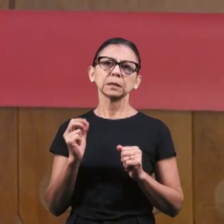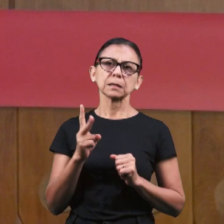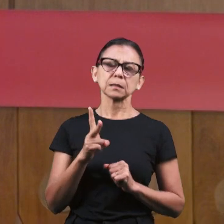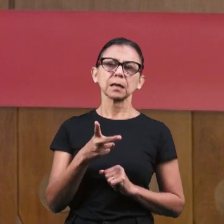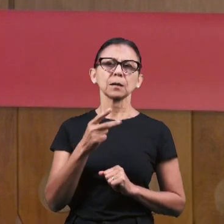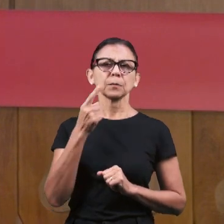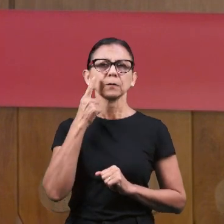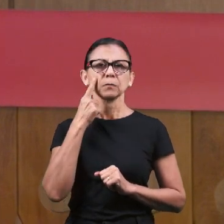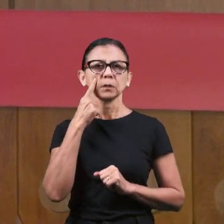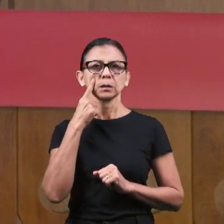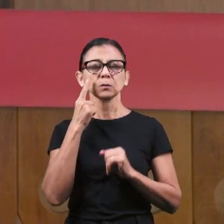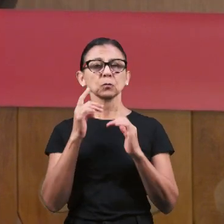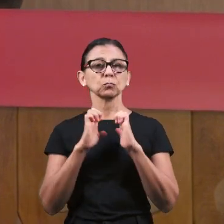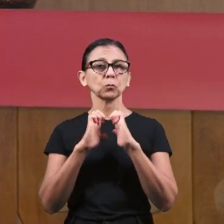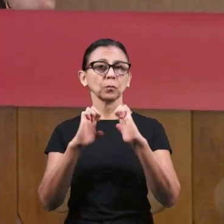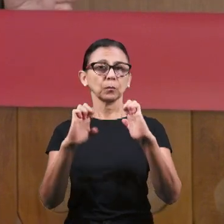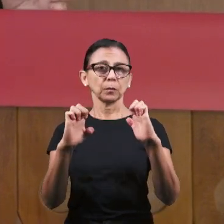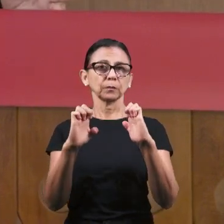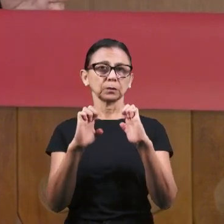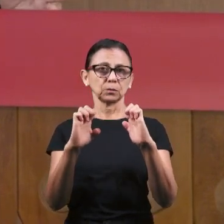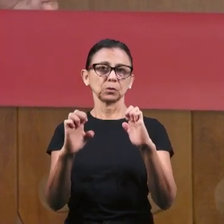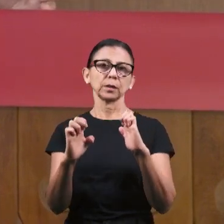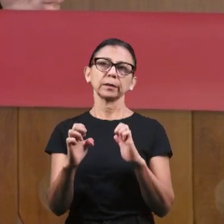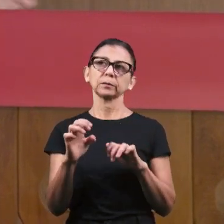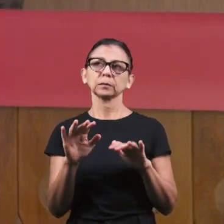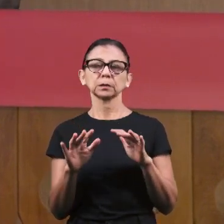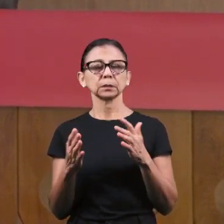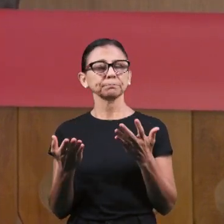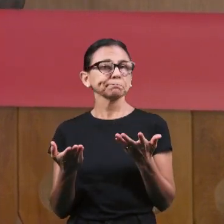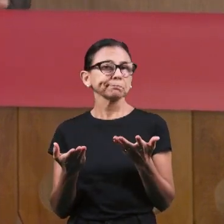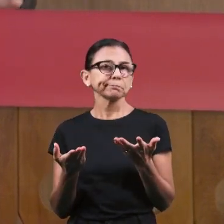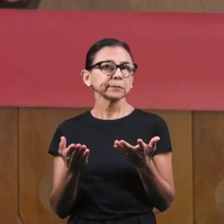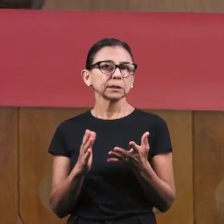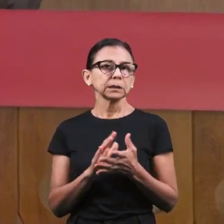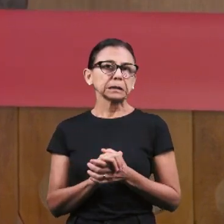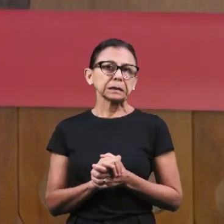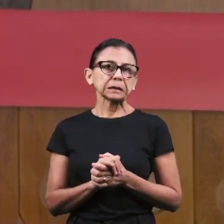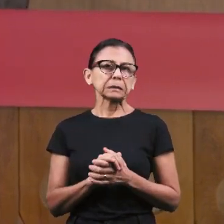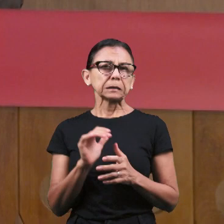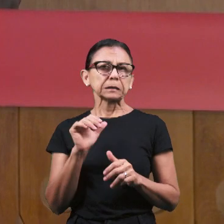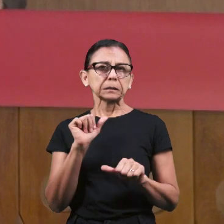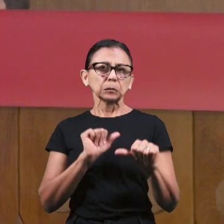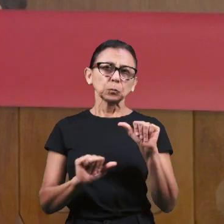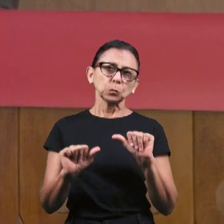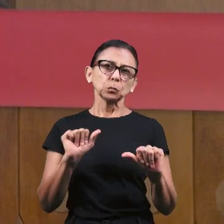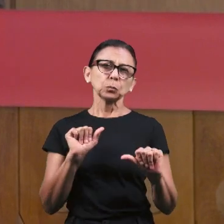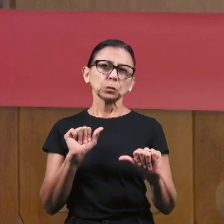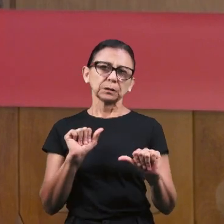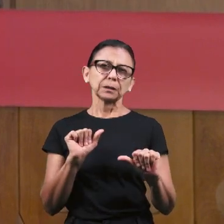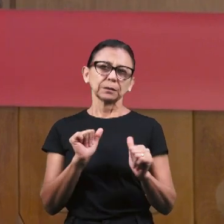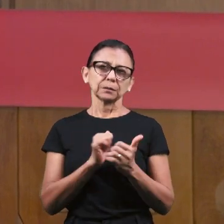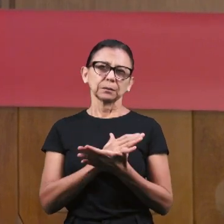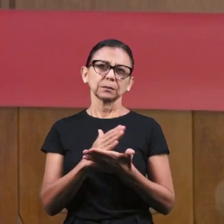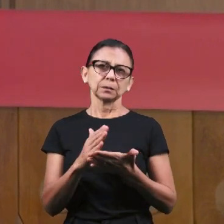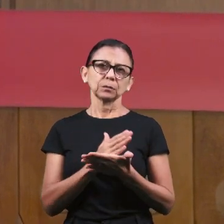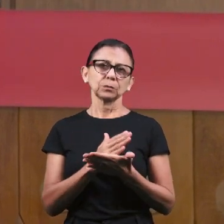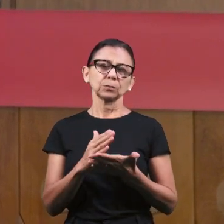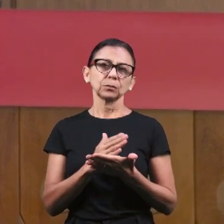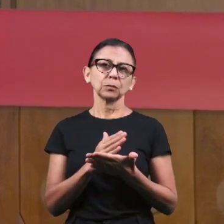avec un évangile qui, de certaine manière, souffre quelques changements